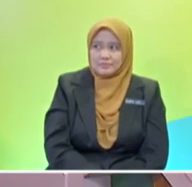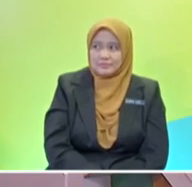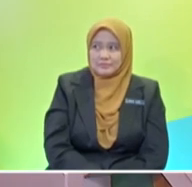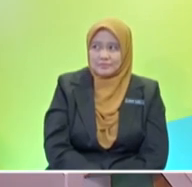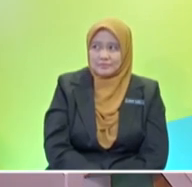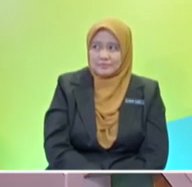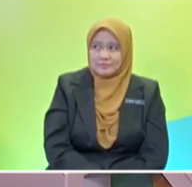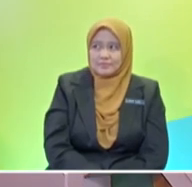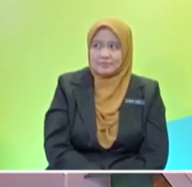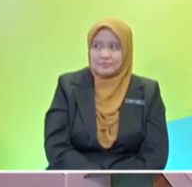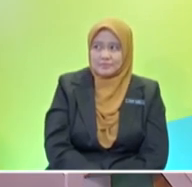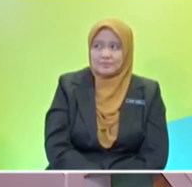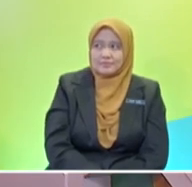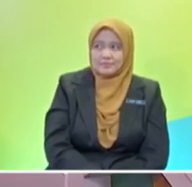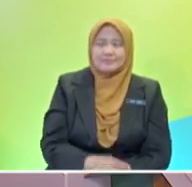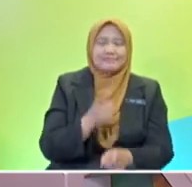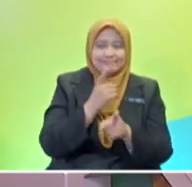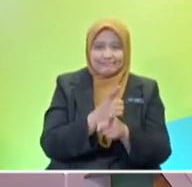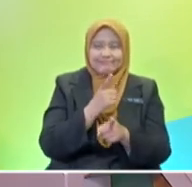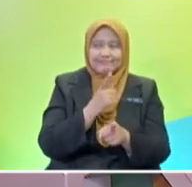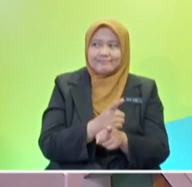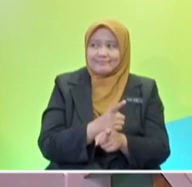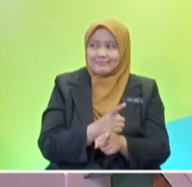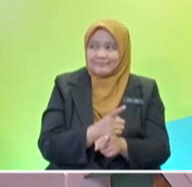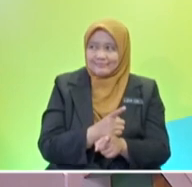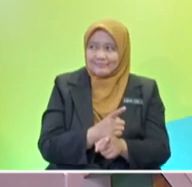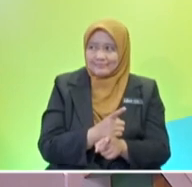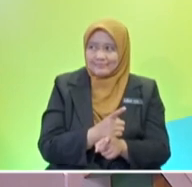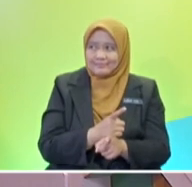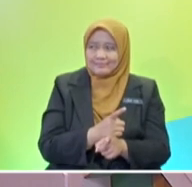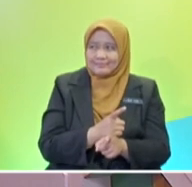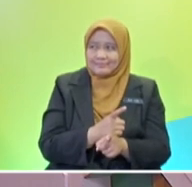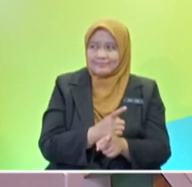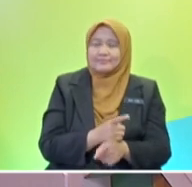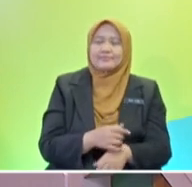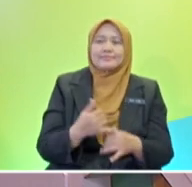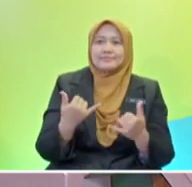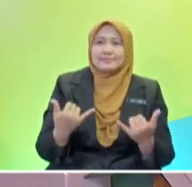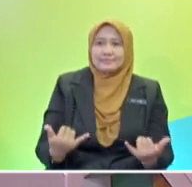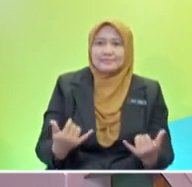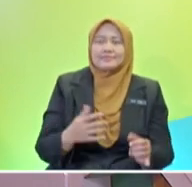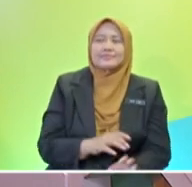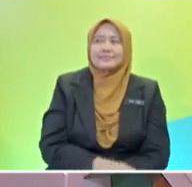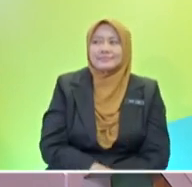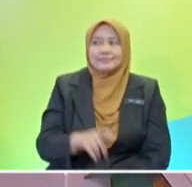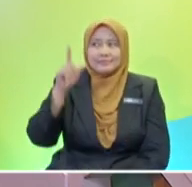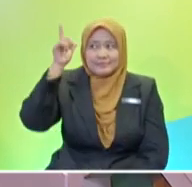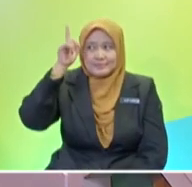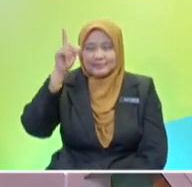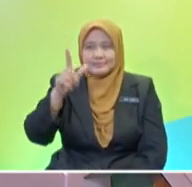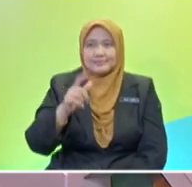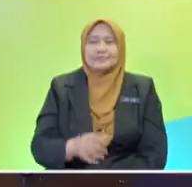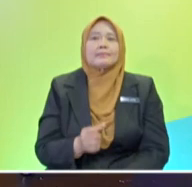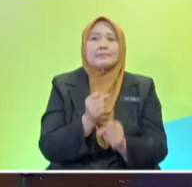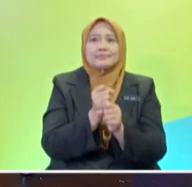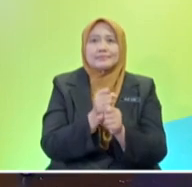perhati. Kan? Betul lah kan? Betul lah cikgu. Betul. Okey, sekarang kita tengok dari segi bentuk.